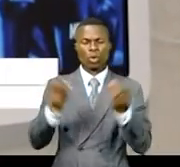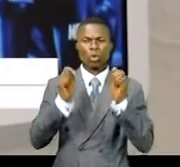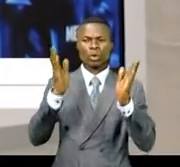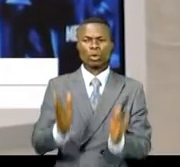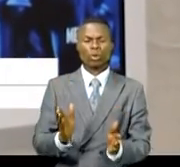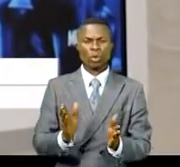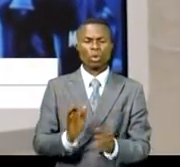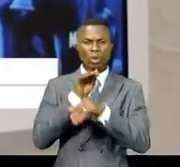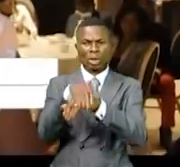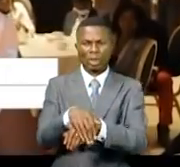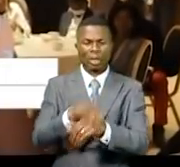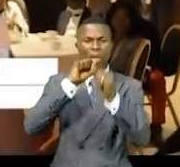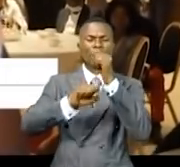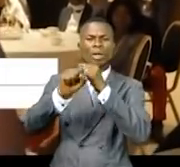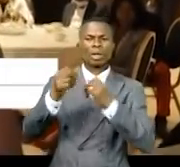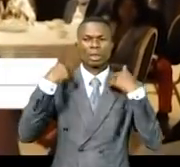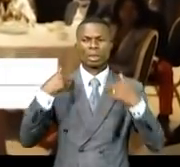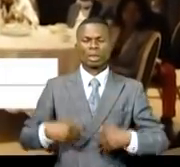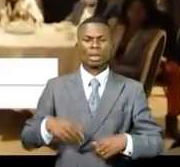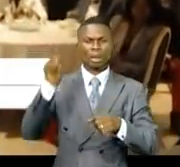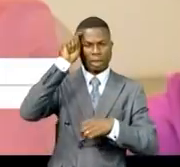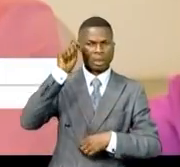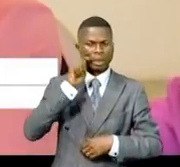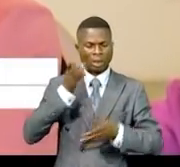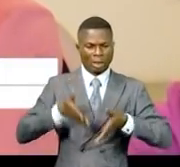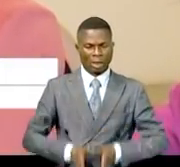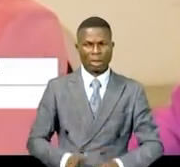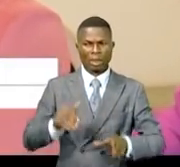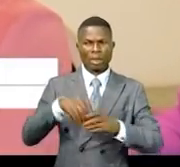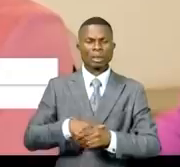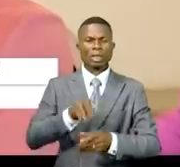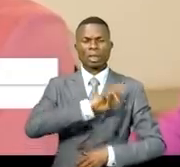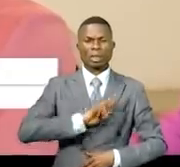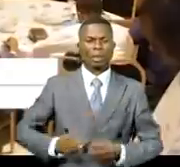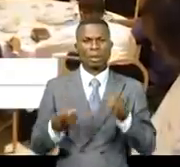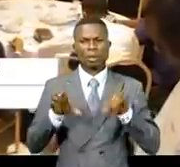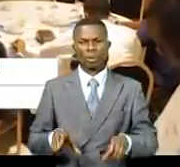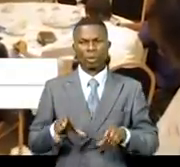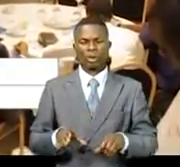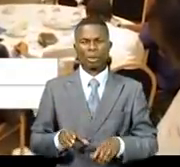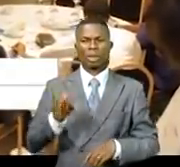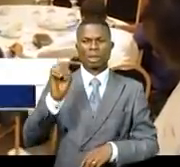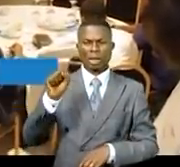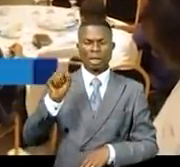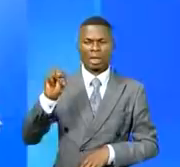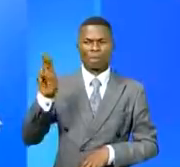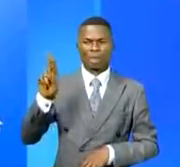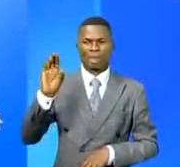engagés dans la promotion de la santé sexuelle et reproductive en République démocratique du Congo, le